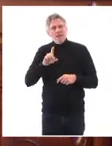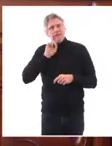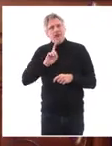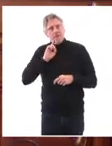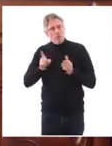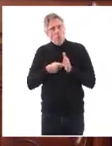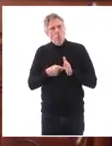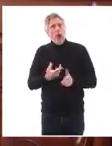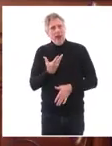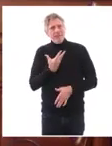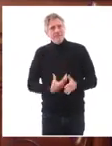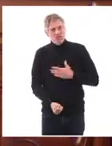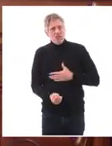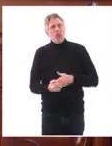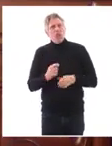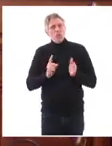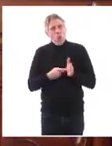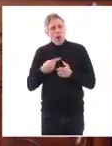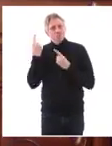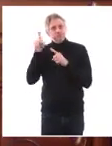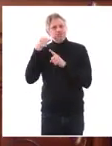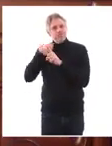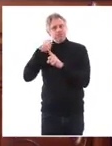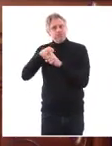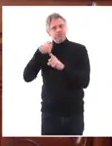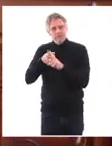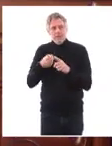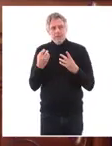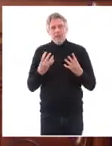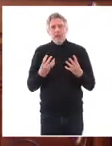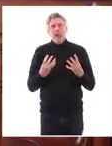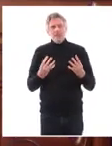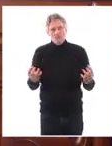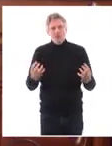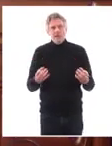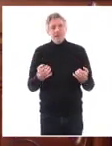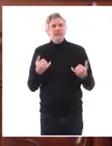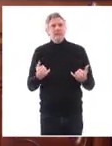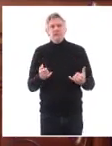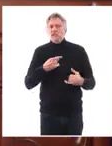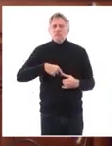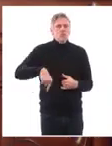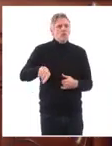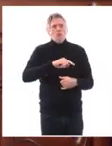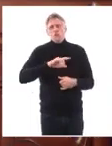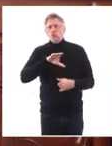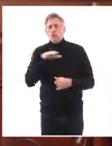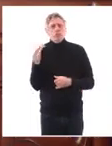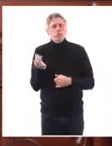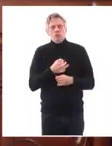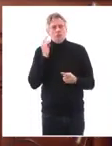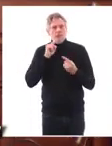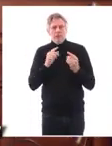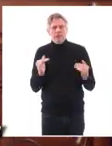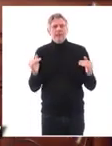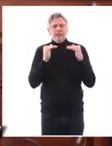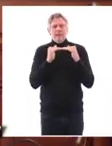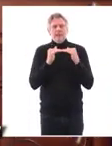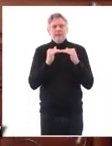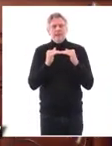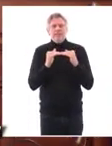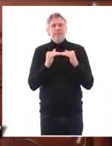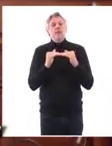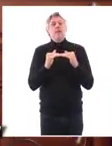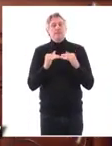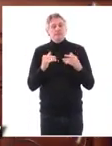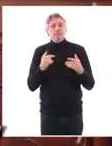l'IVG. Donc oui, dans cette assemblée qui est relativement unanime, je dirais, sur les questions d'égalité, nous devons,